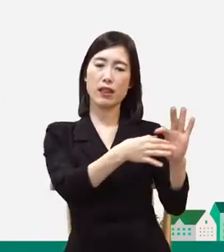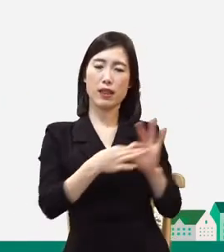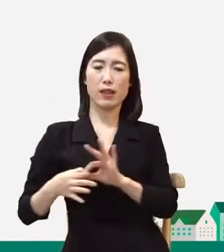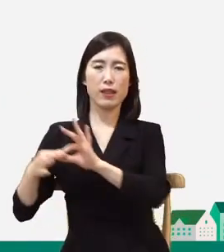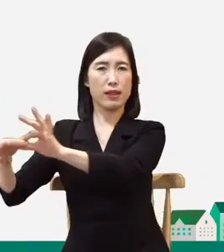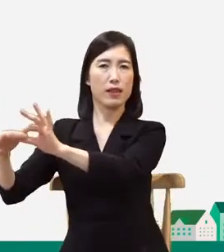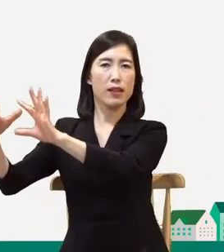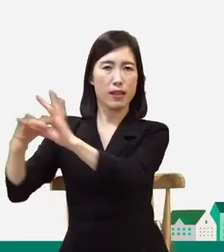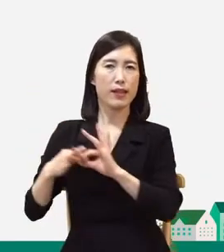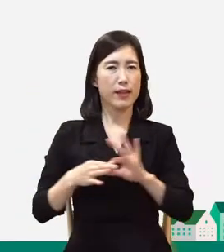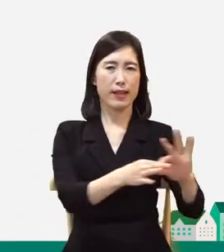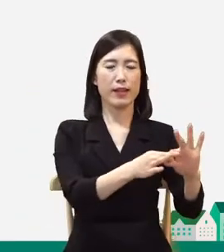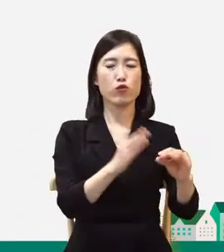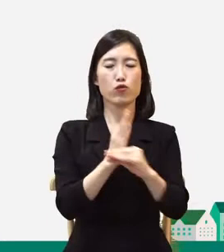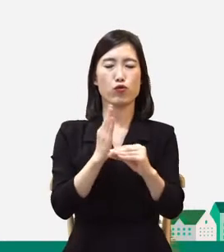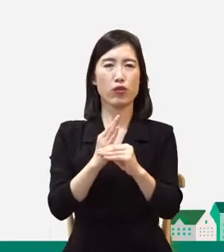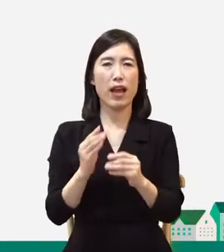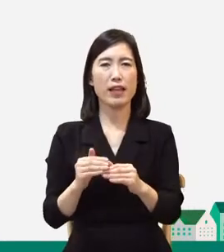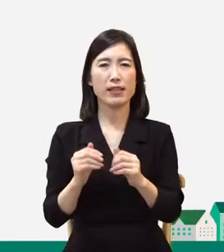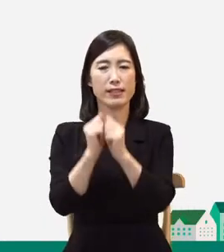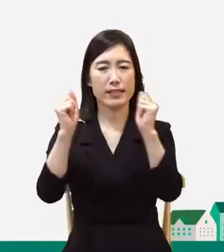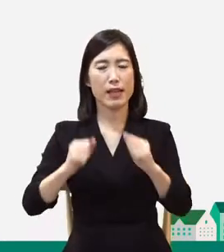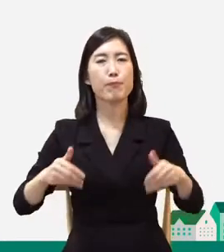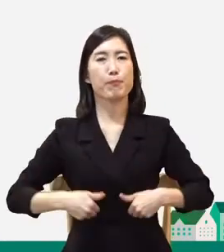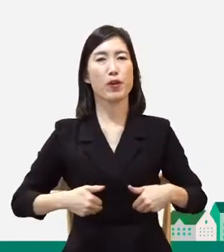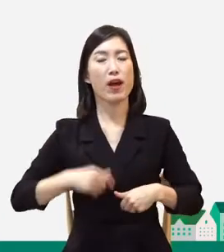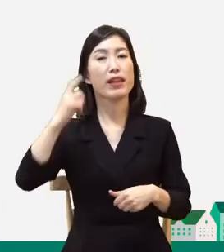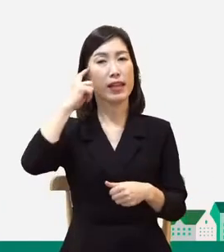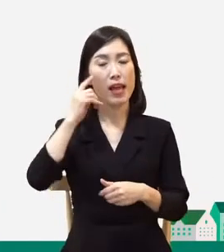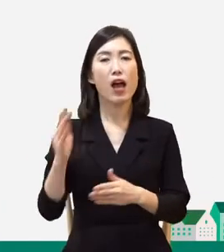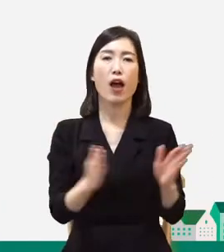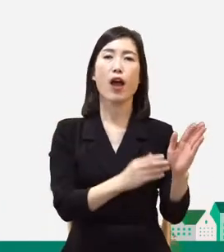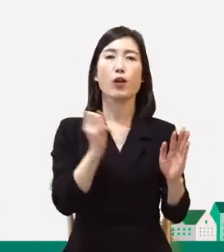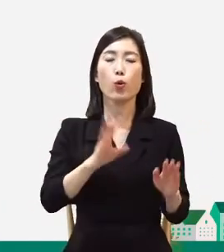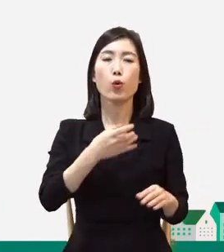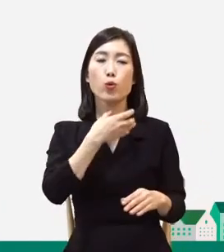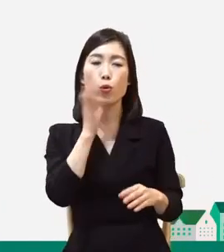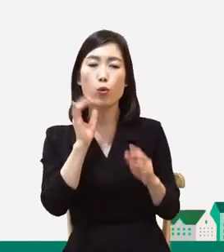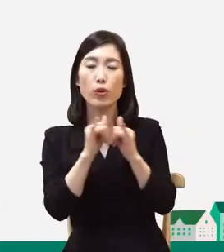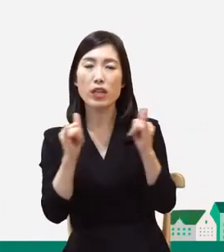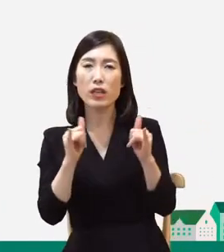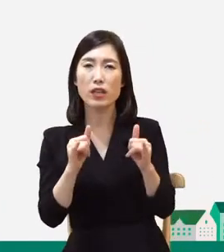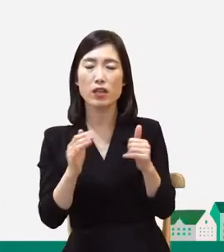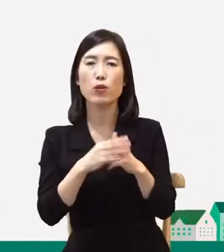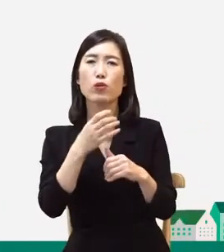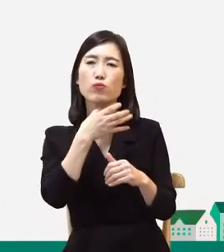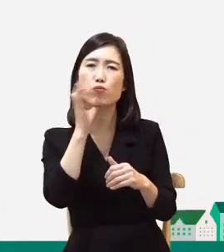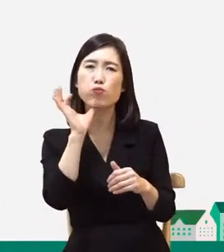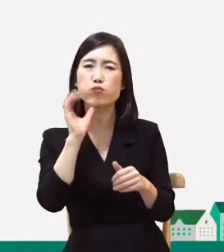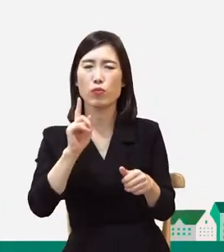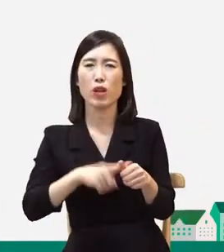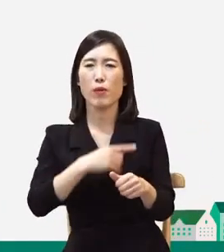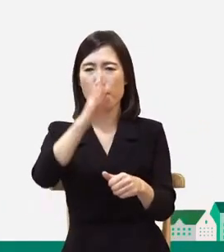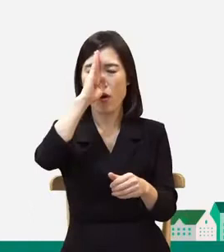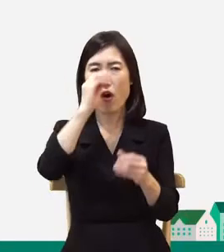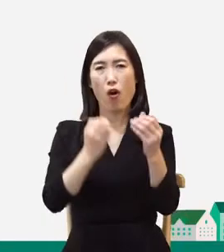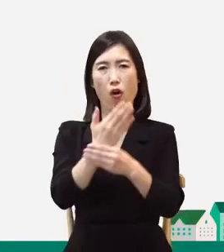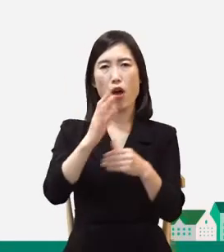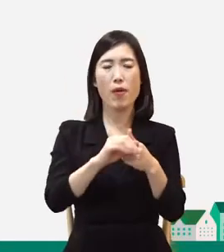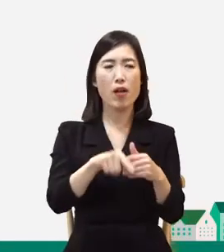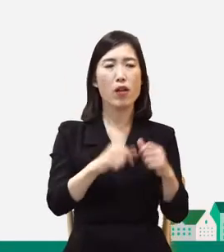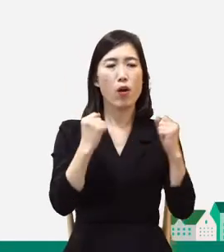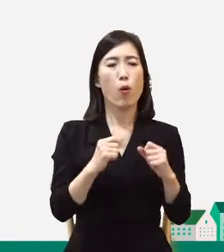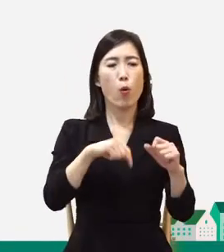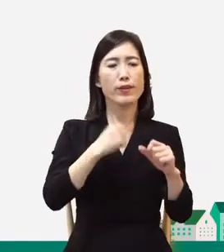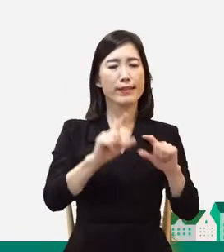시스템 구축입니다. 노령으로 건강 문제가 발생했을 때 노숙인 지원주택에서 거주하기 어려워 요양시설로